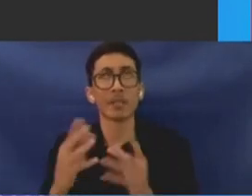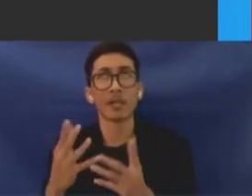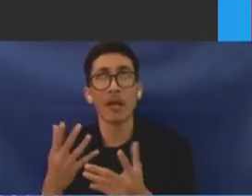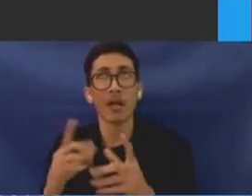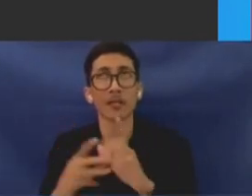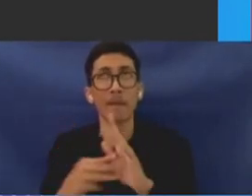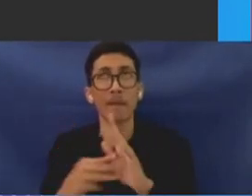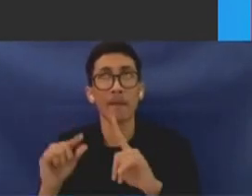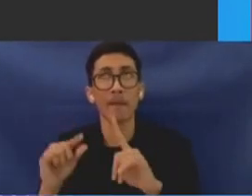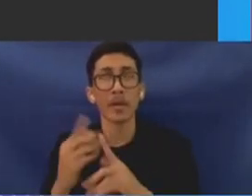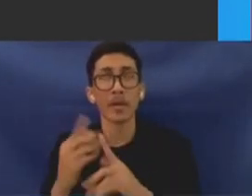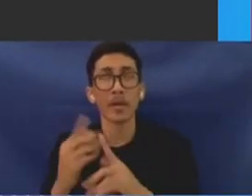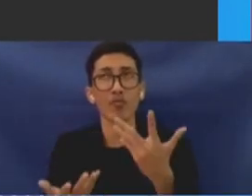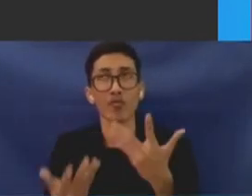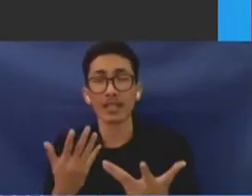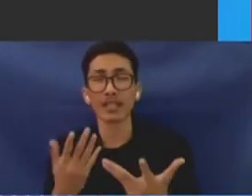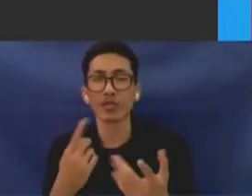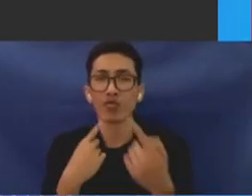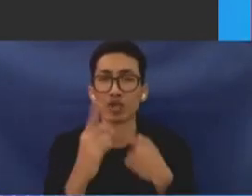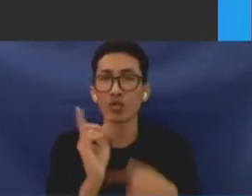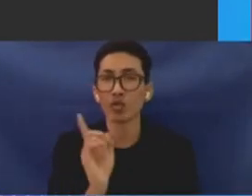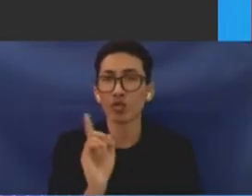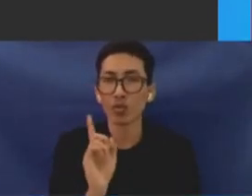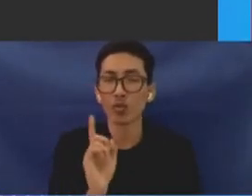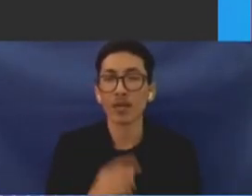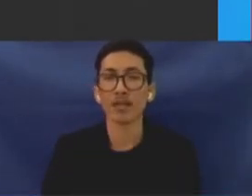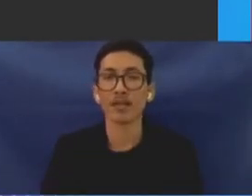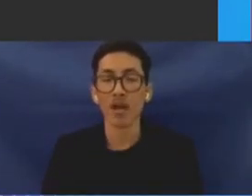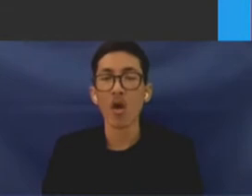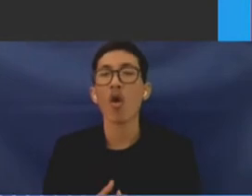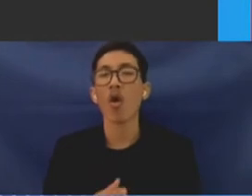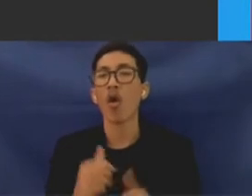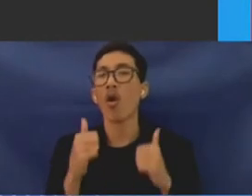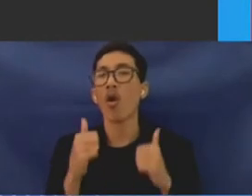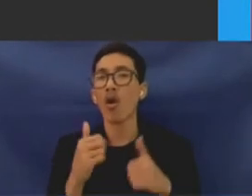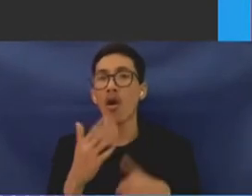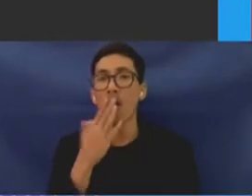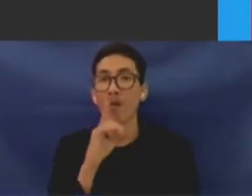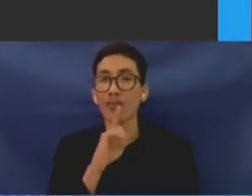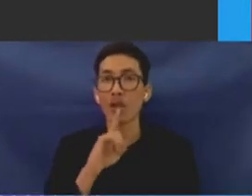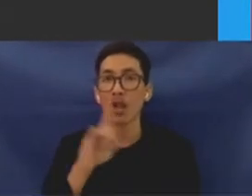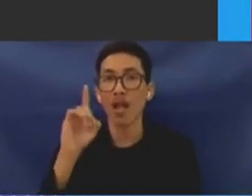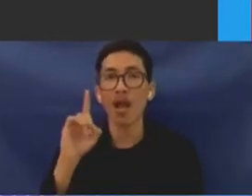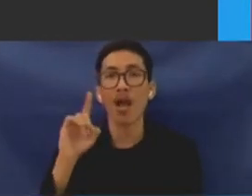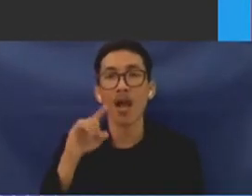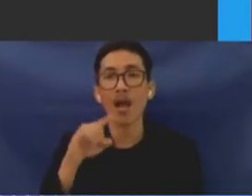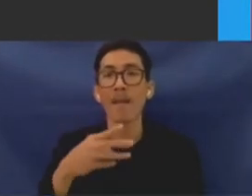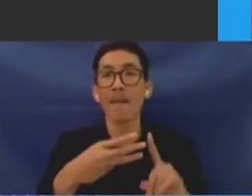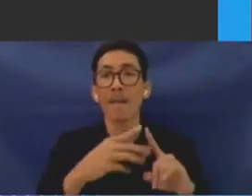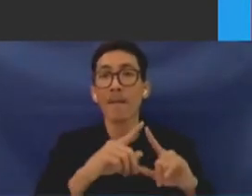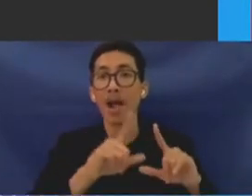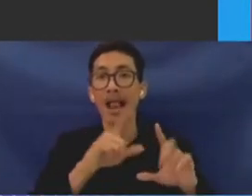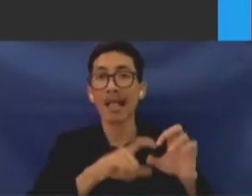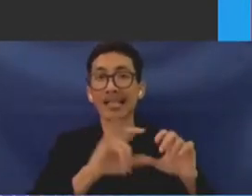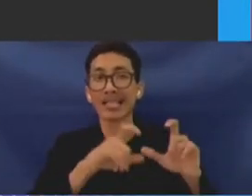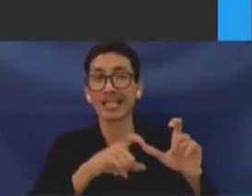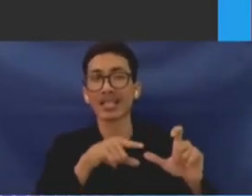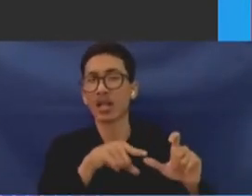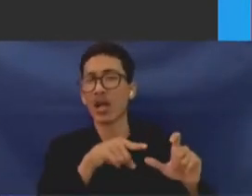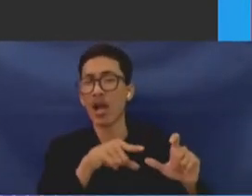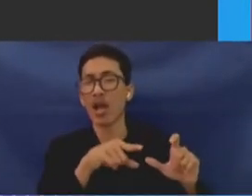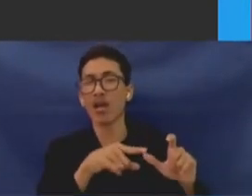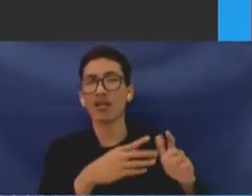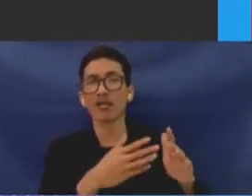untuk apakah bisa. Alhamdulillah hasil assessmentnya di mana Balkis tidak memiliki hambatan akademik, bisa